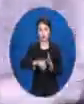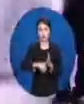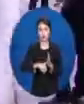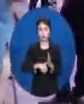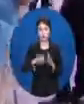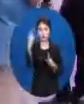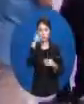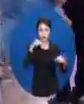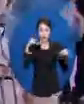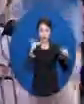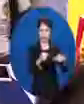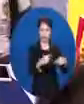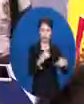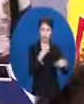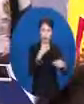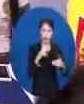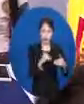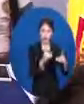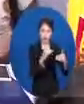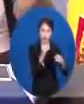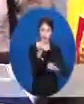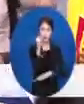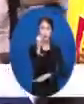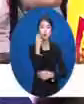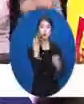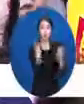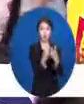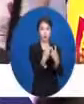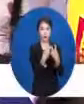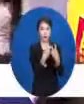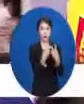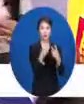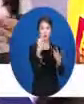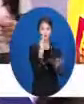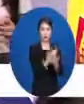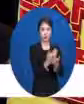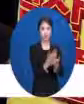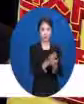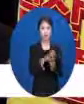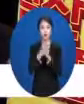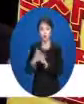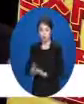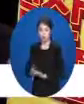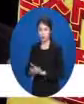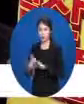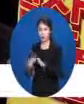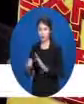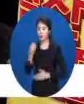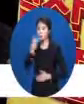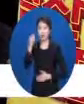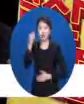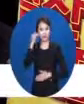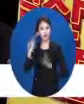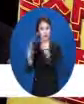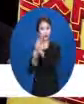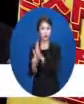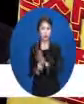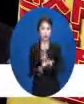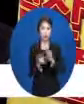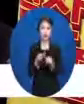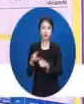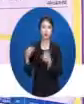박람회는 현장 면접으로만 진행되던 기존 방식에서 벗어나 채용기업 모집 요강 정보를 온라인으로 사전